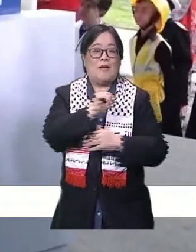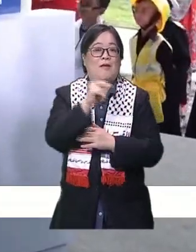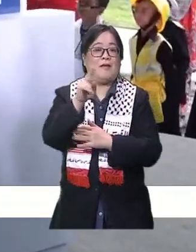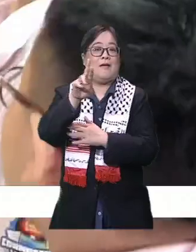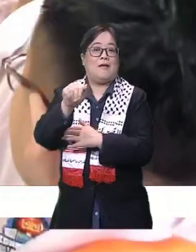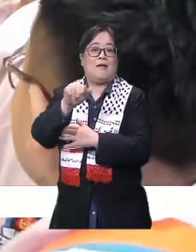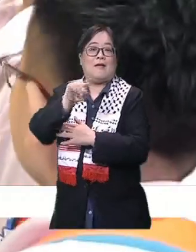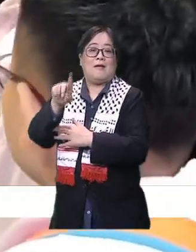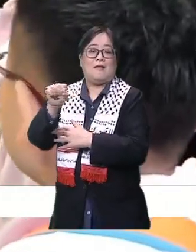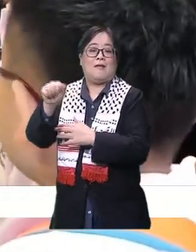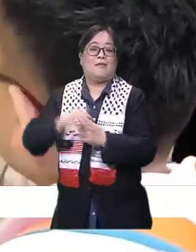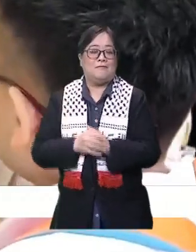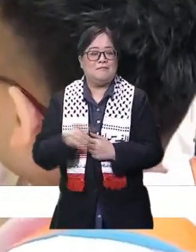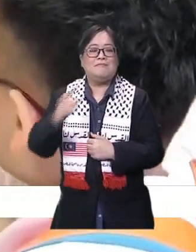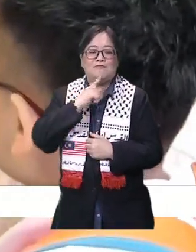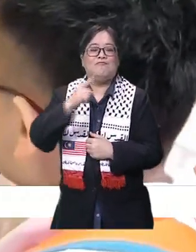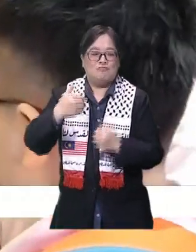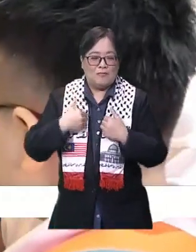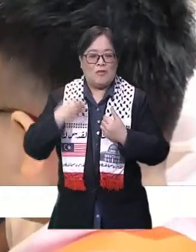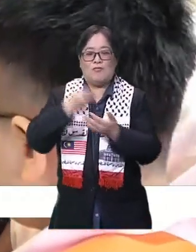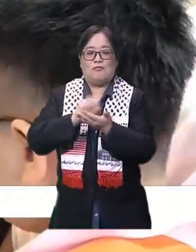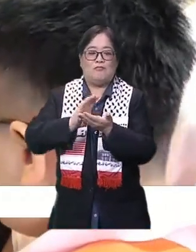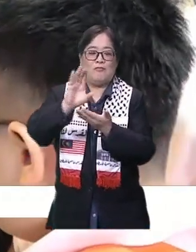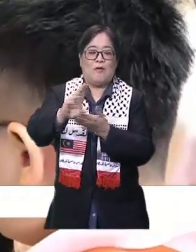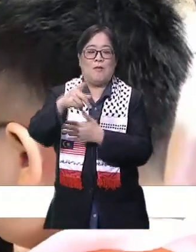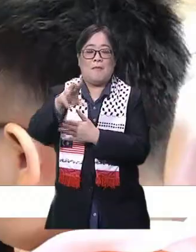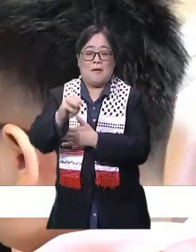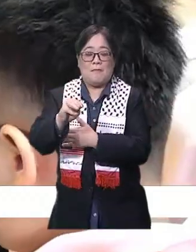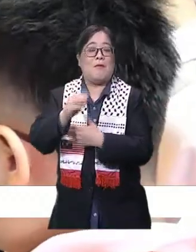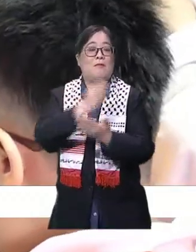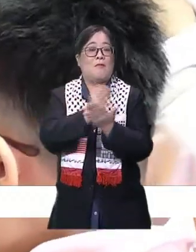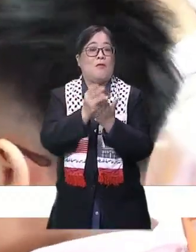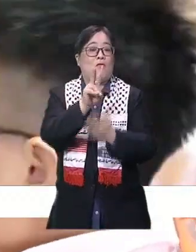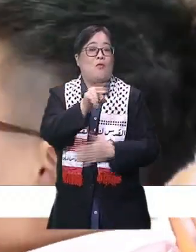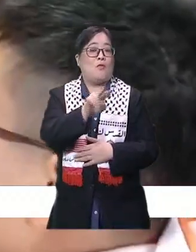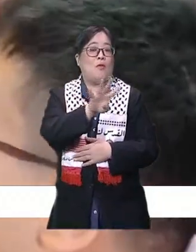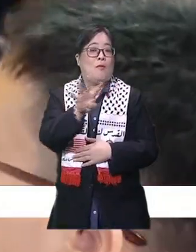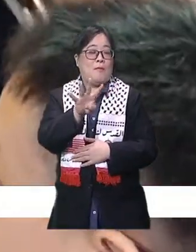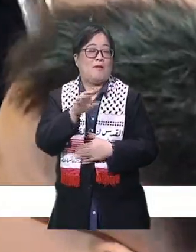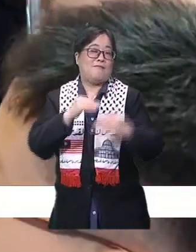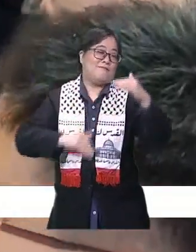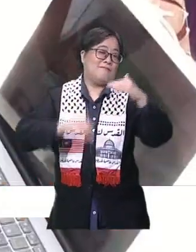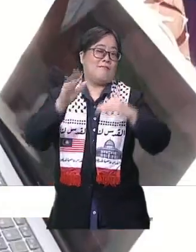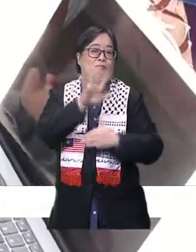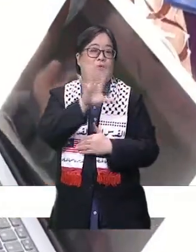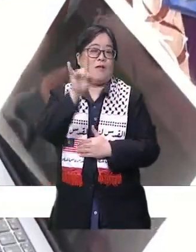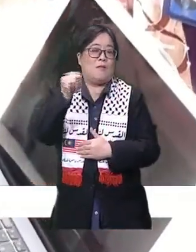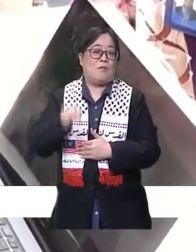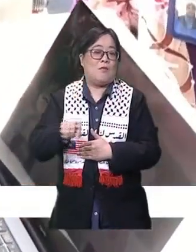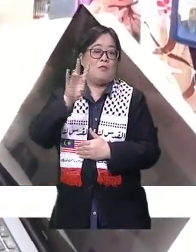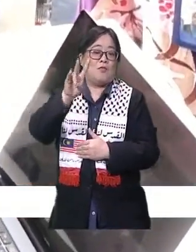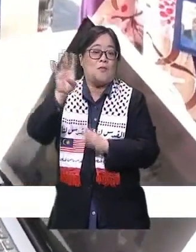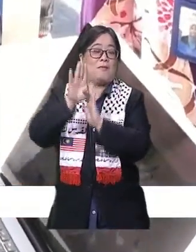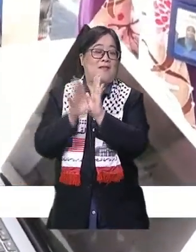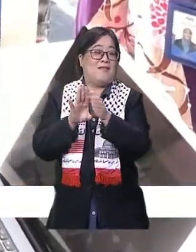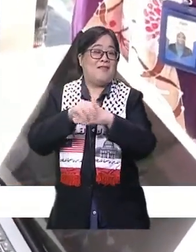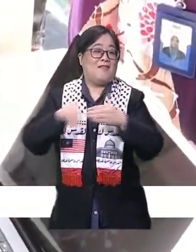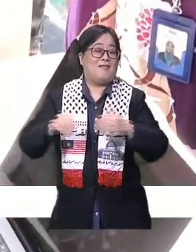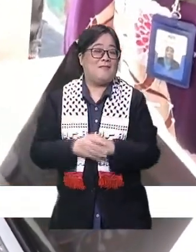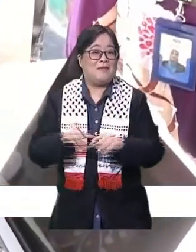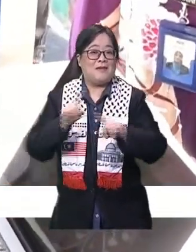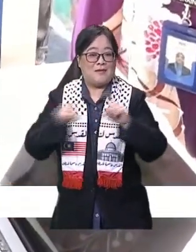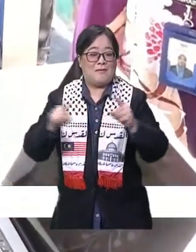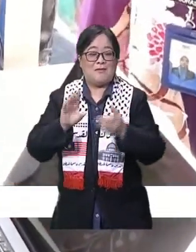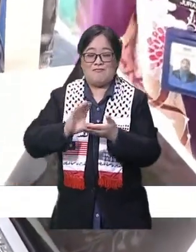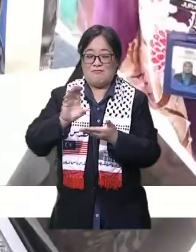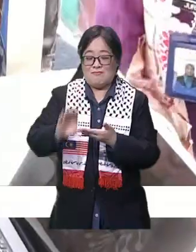Rasa. Beliau berkata biarpun peruntukan kepada KPM pada belanjawan 2024 mencecah RM58.7 bilion, namun